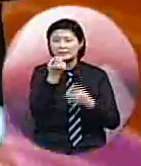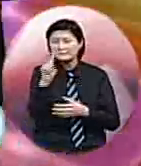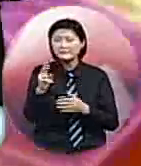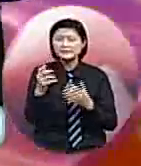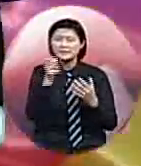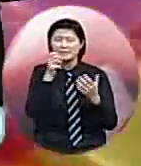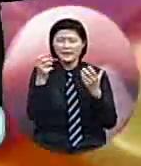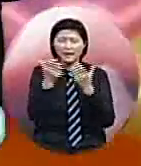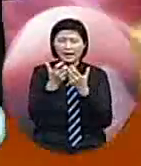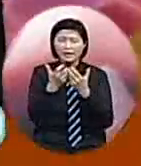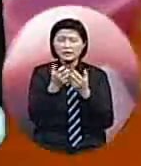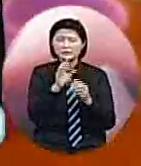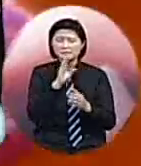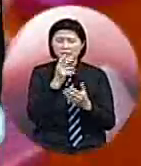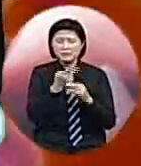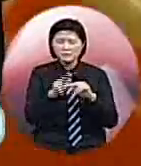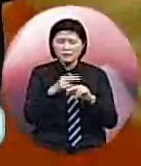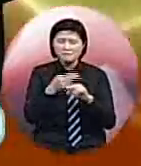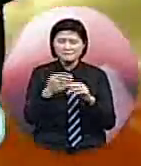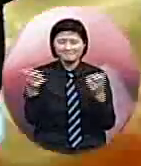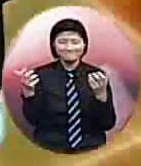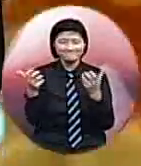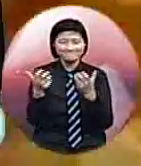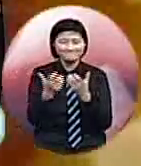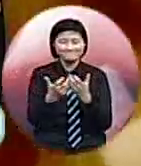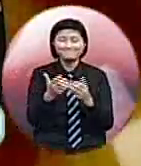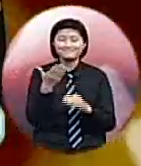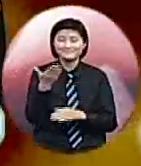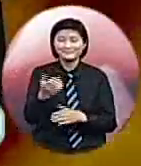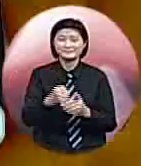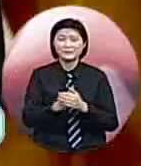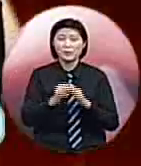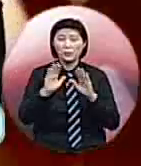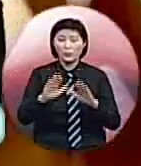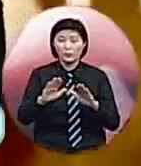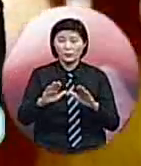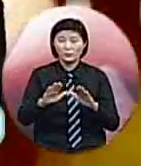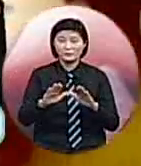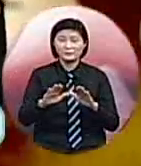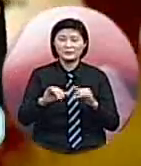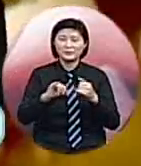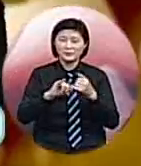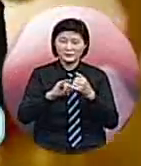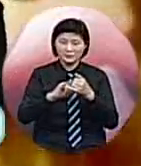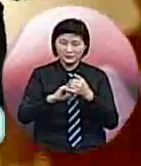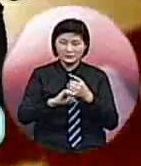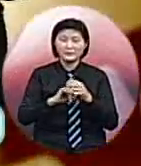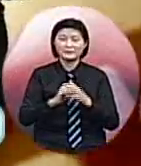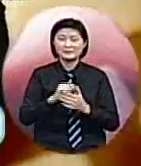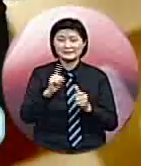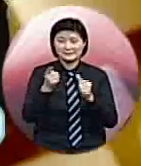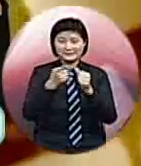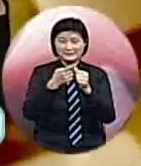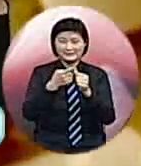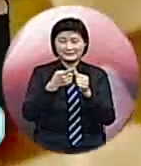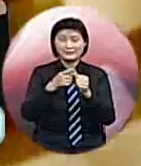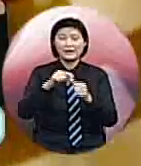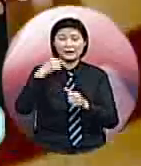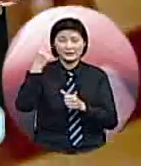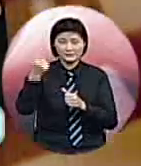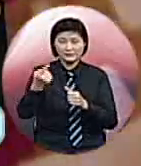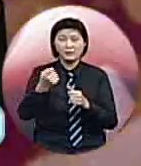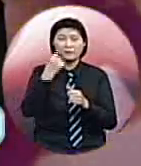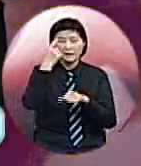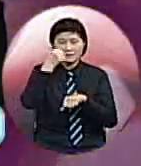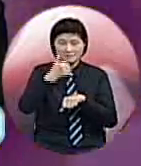아주 뭐 푸짐한 선물이 여러분께 주어집니다. 그러니까 예. 오늘 또 장원을 하시고 예. 또